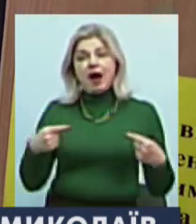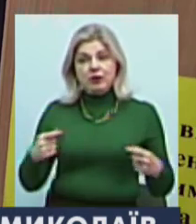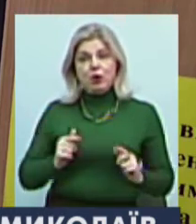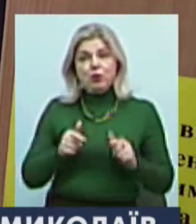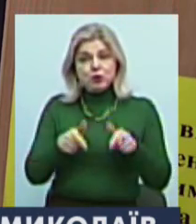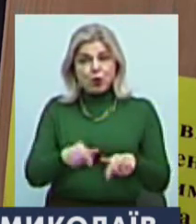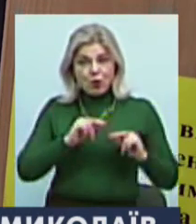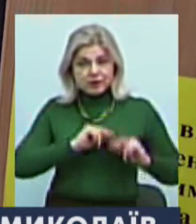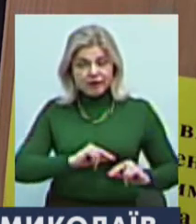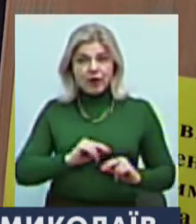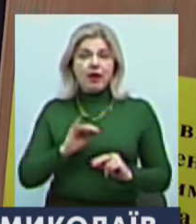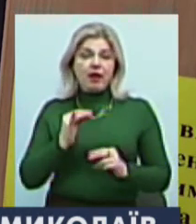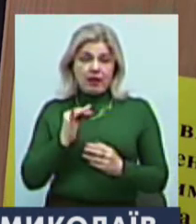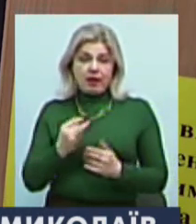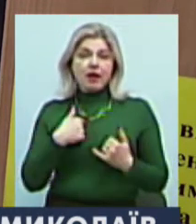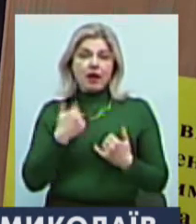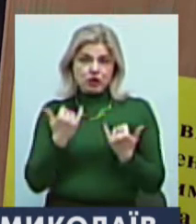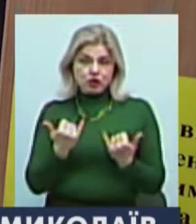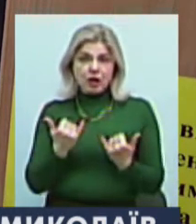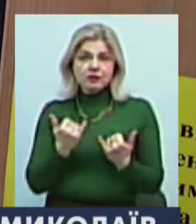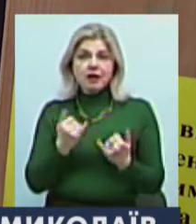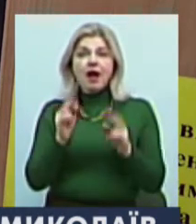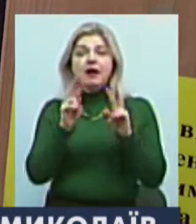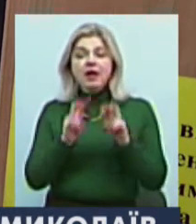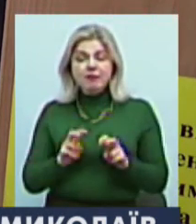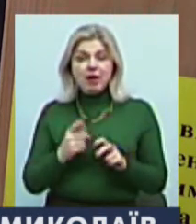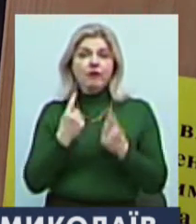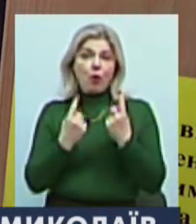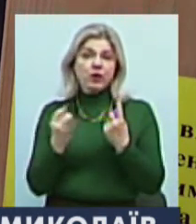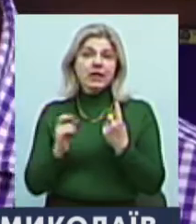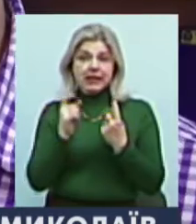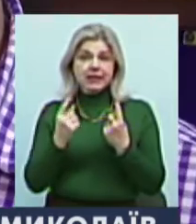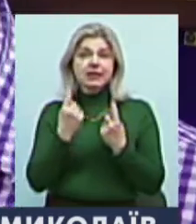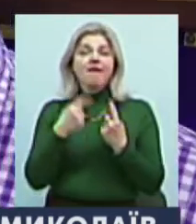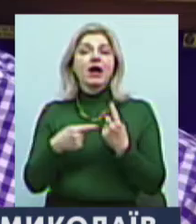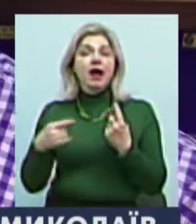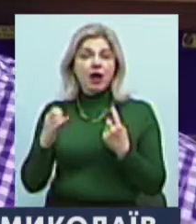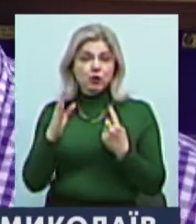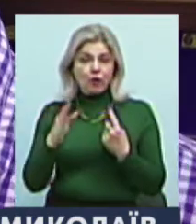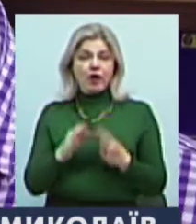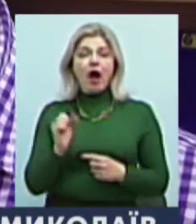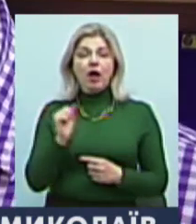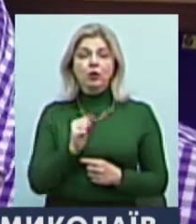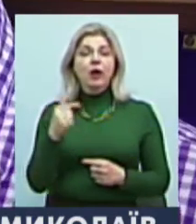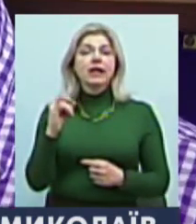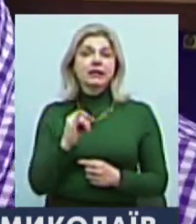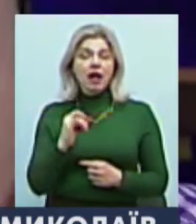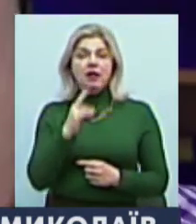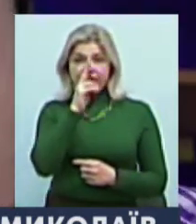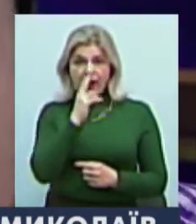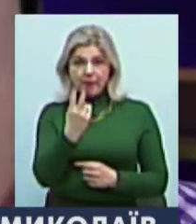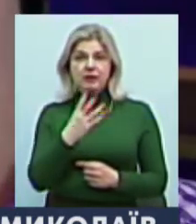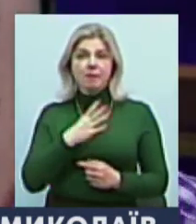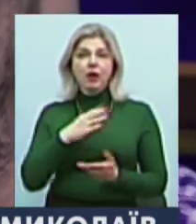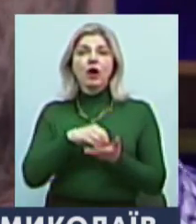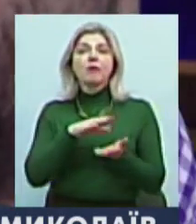Я сейчас рассматриваю один из них более детально. Антон Ігнатенко 2 місяці перебував на обліку